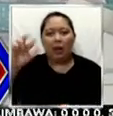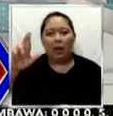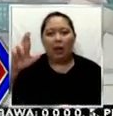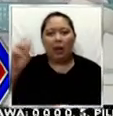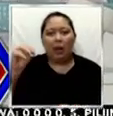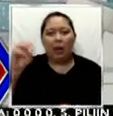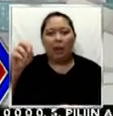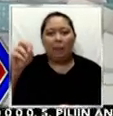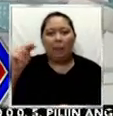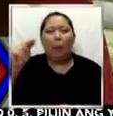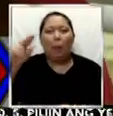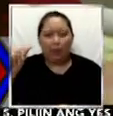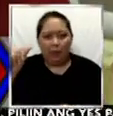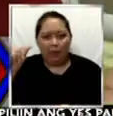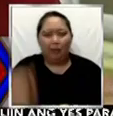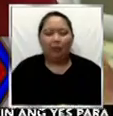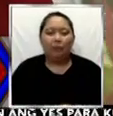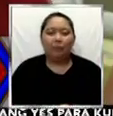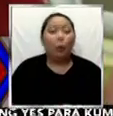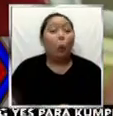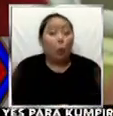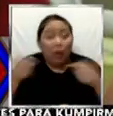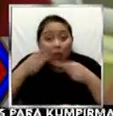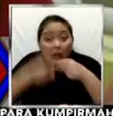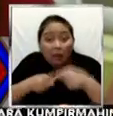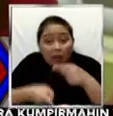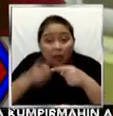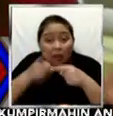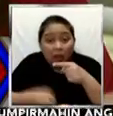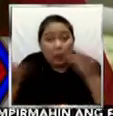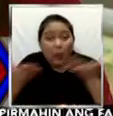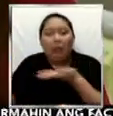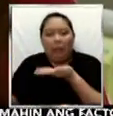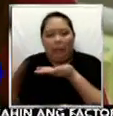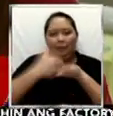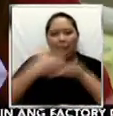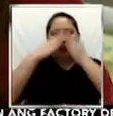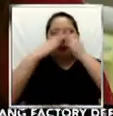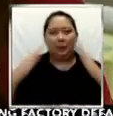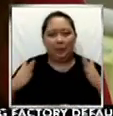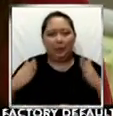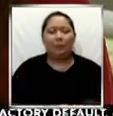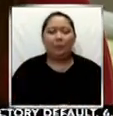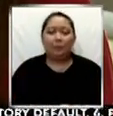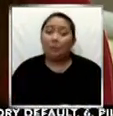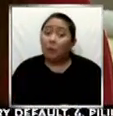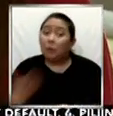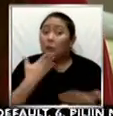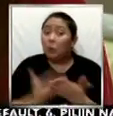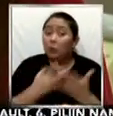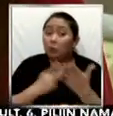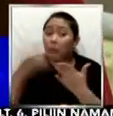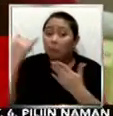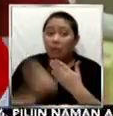kasi hindi na kami mahihirapan, lalo na ngayon may ECQ, di ba? So, nakita niyo naman, tapat ng bahay na.